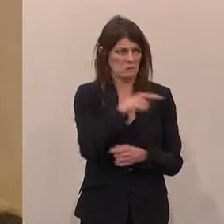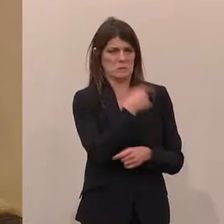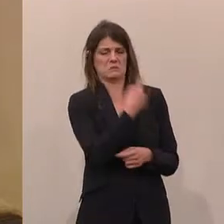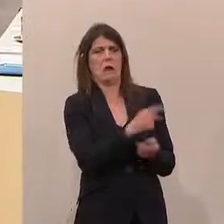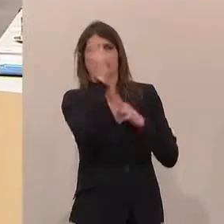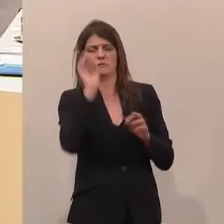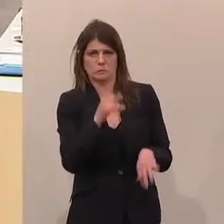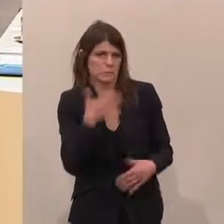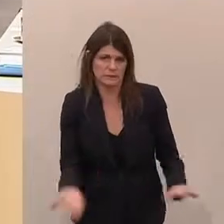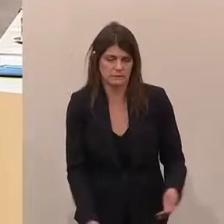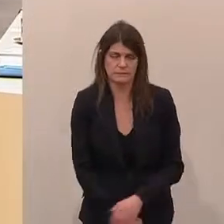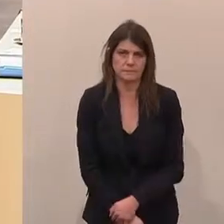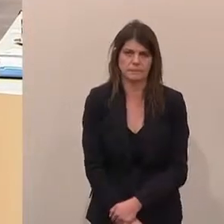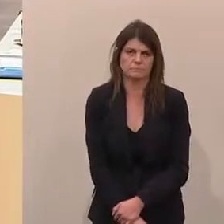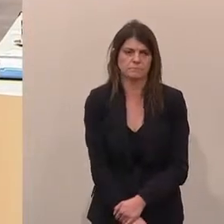behaupten.